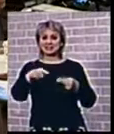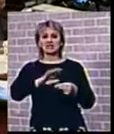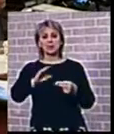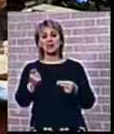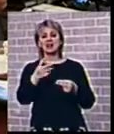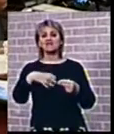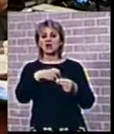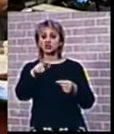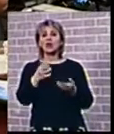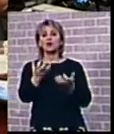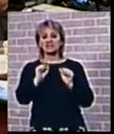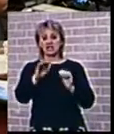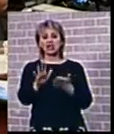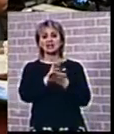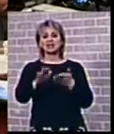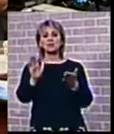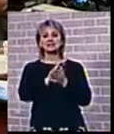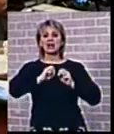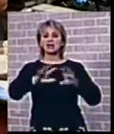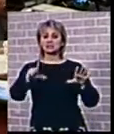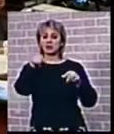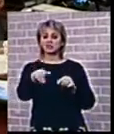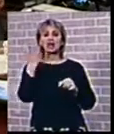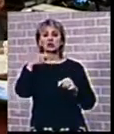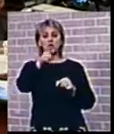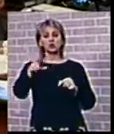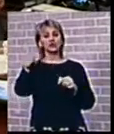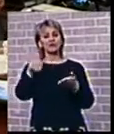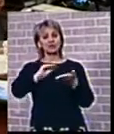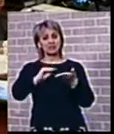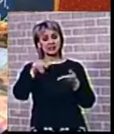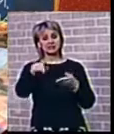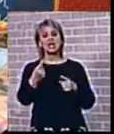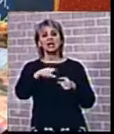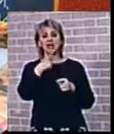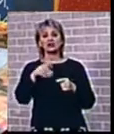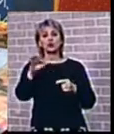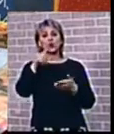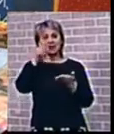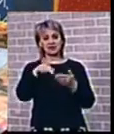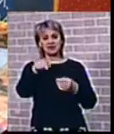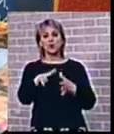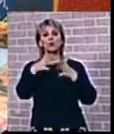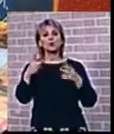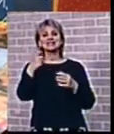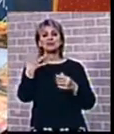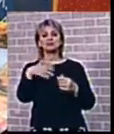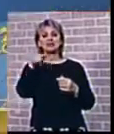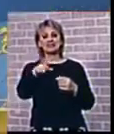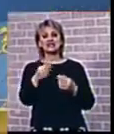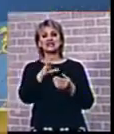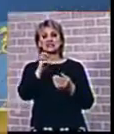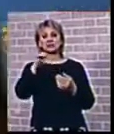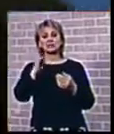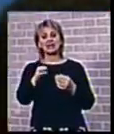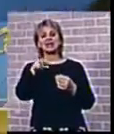взять газету, бесплатно распространить, но когда люди ее выписывают, это говорит о доверии. Более 150 средств массовой